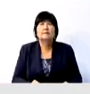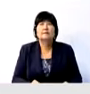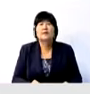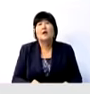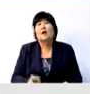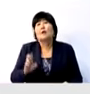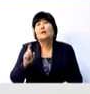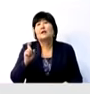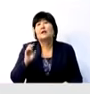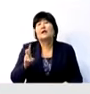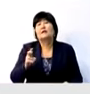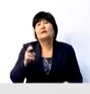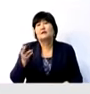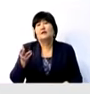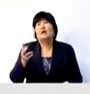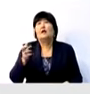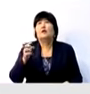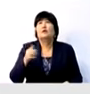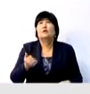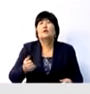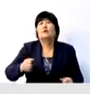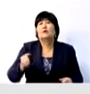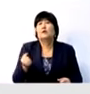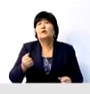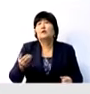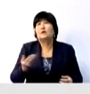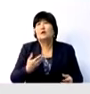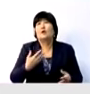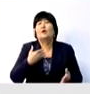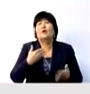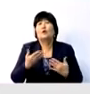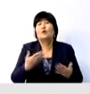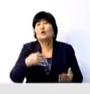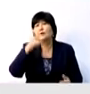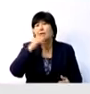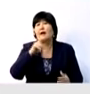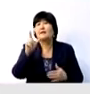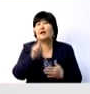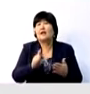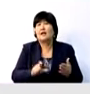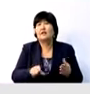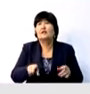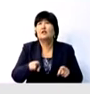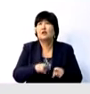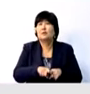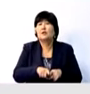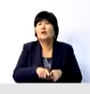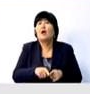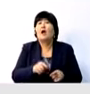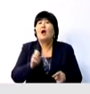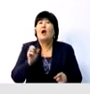Батырхан Нұрымбетов керемет композитор. Өзім Қазақстан әнім емес, Ақ